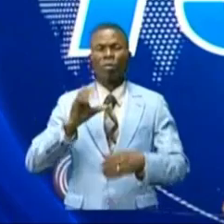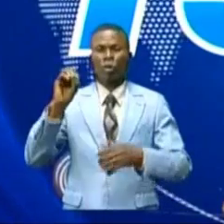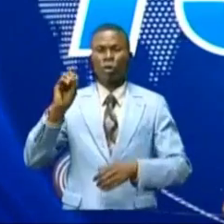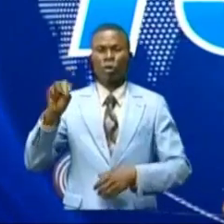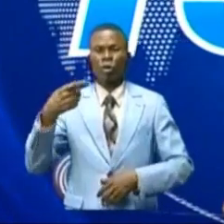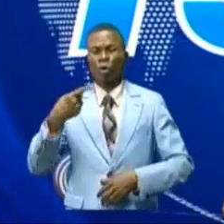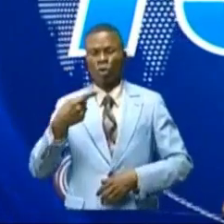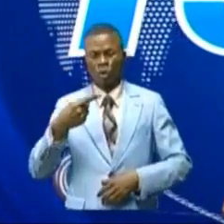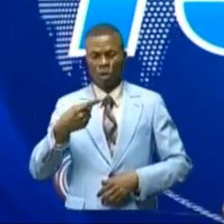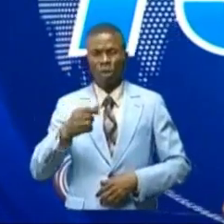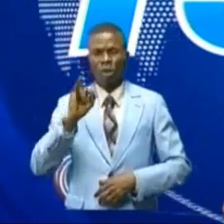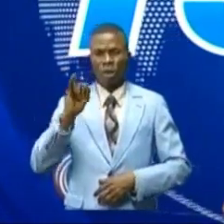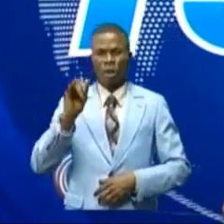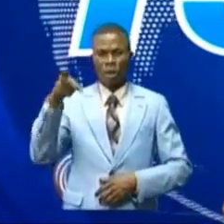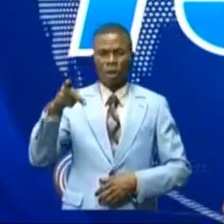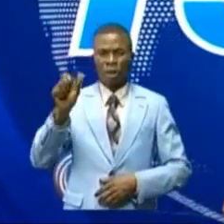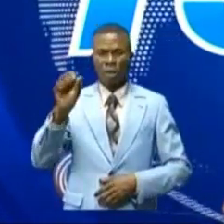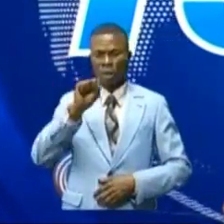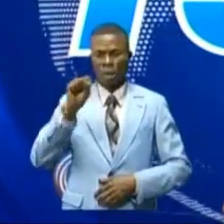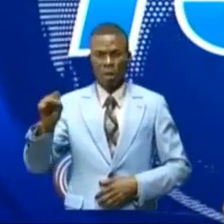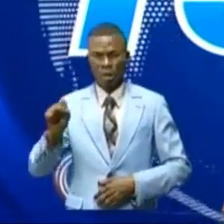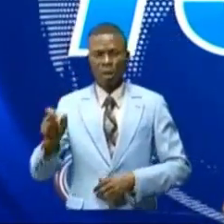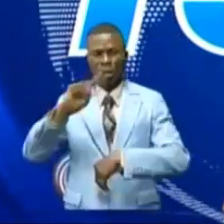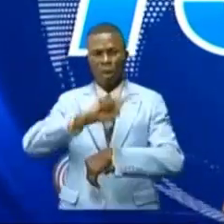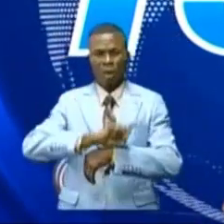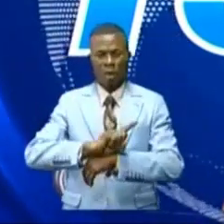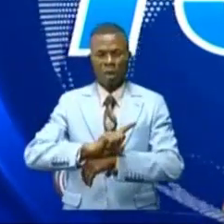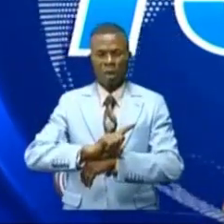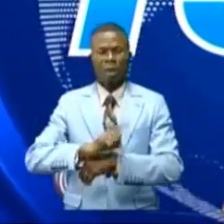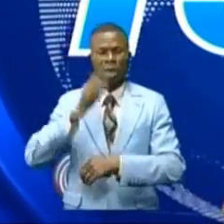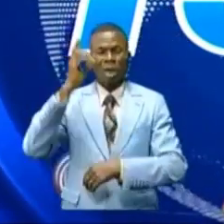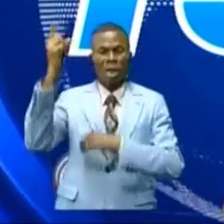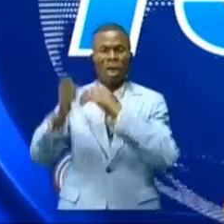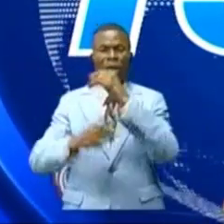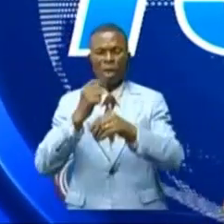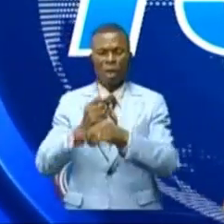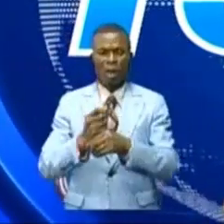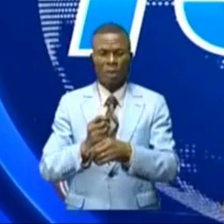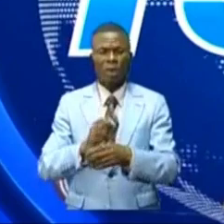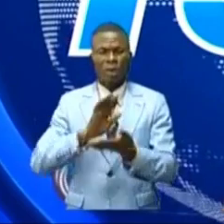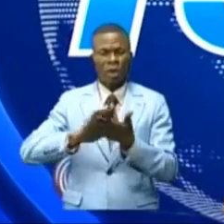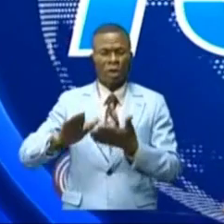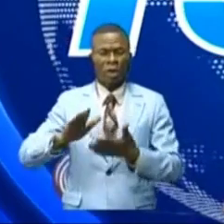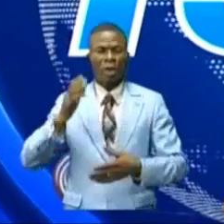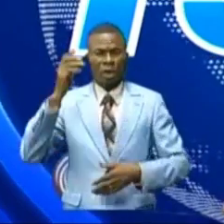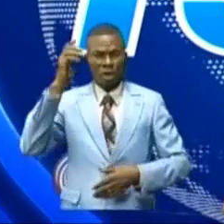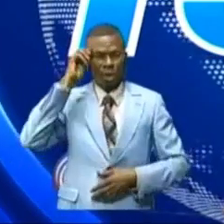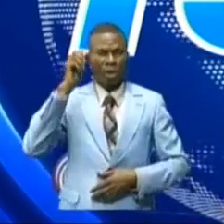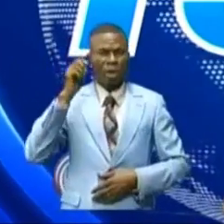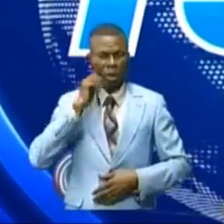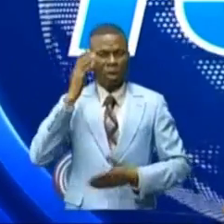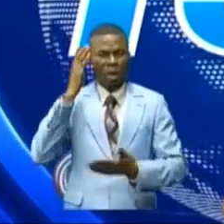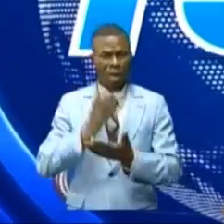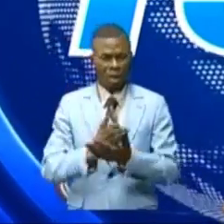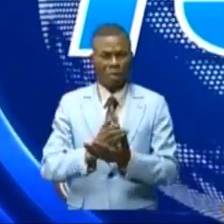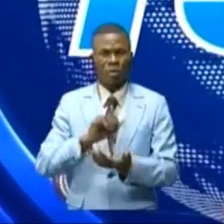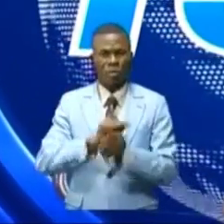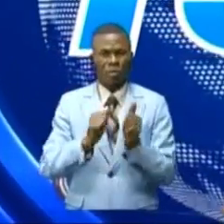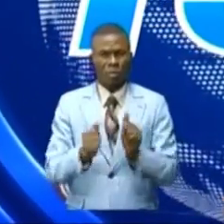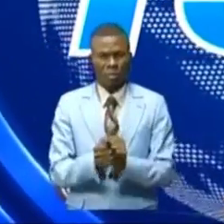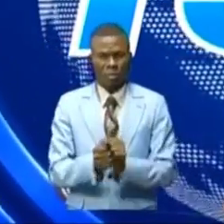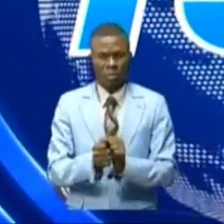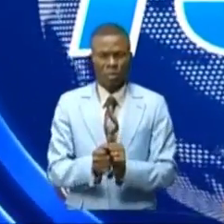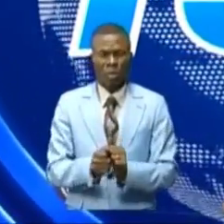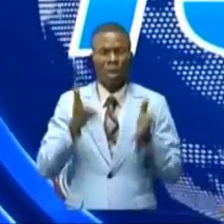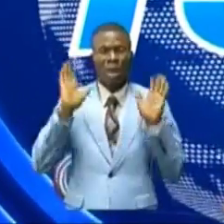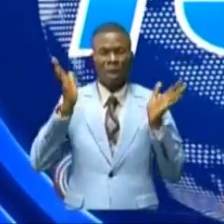IPAS en marge de la journée internationale de l'hygiène menstruelle afin de briser le silence sur ce qu'elles appellent